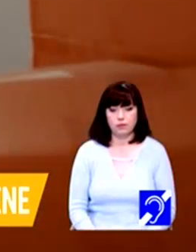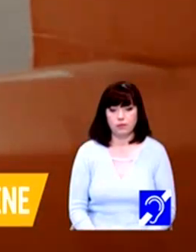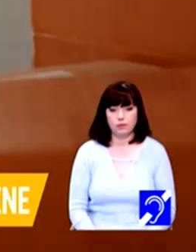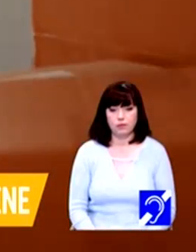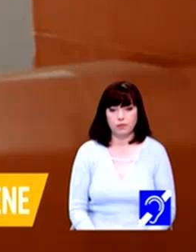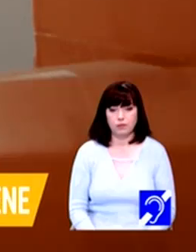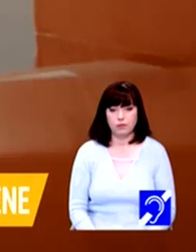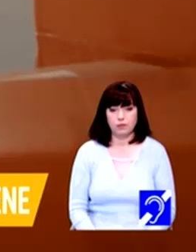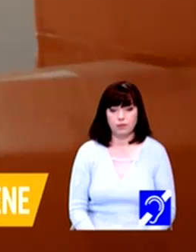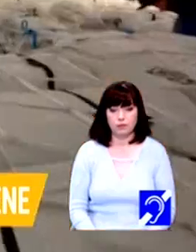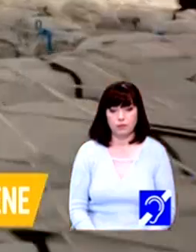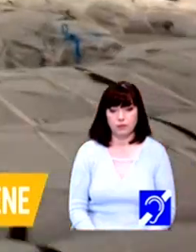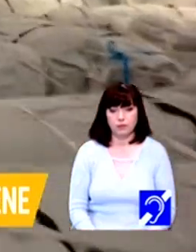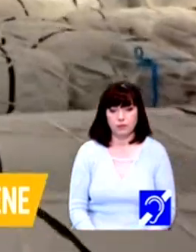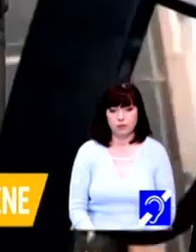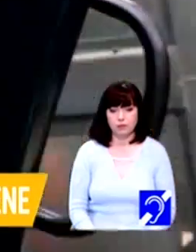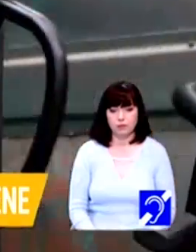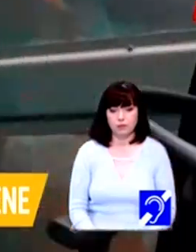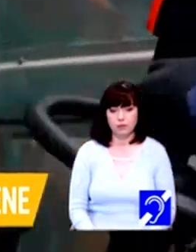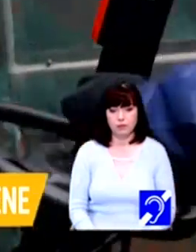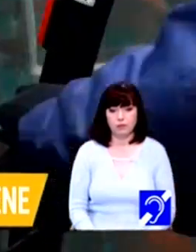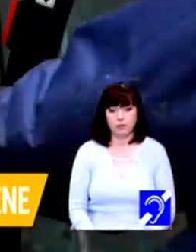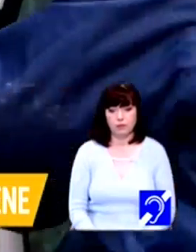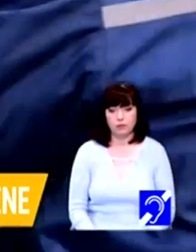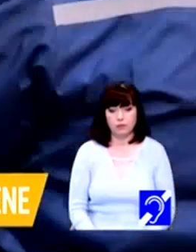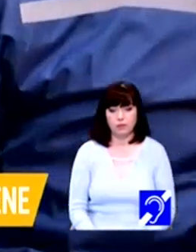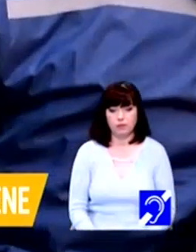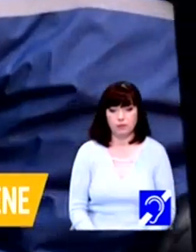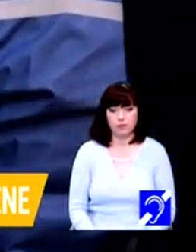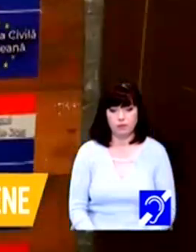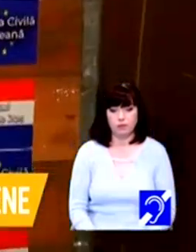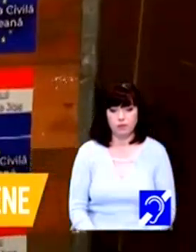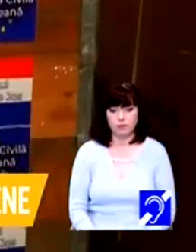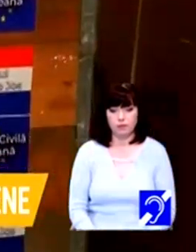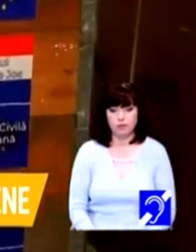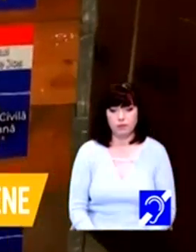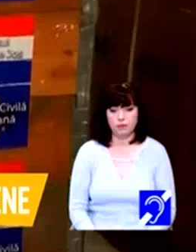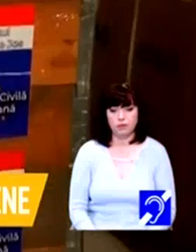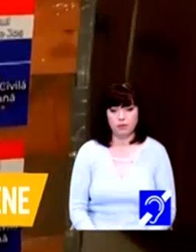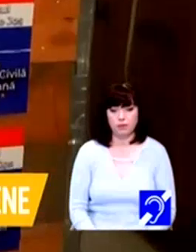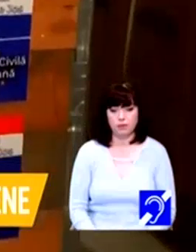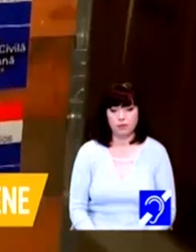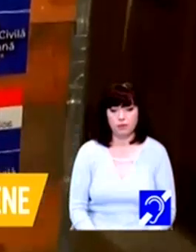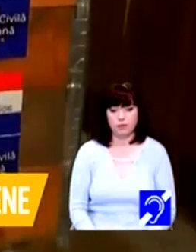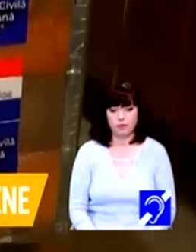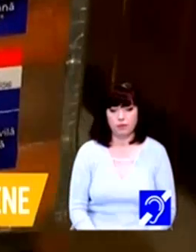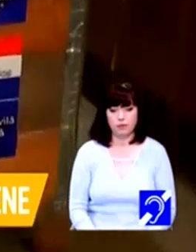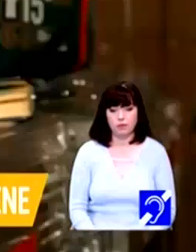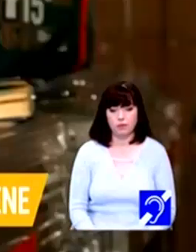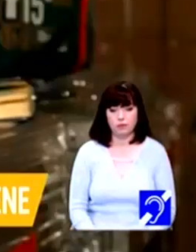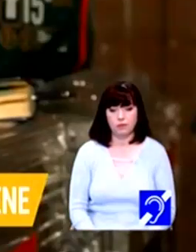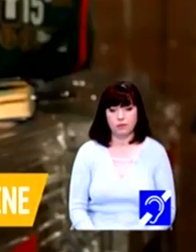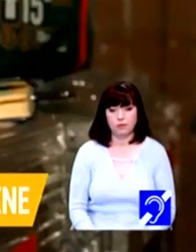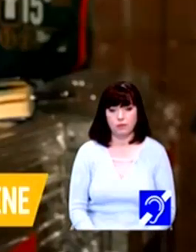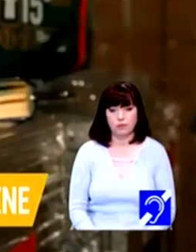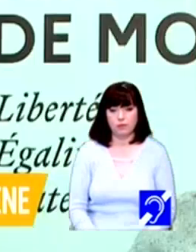provide 10,000 hygiene kits. And this is a first response. Obviously, we stand ready to